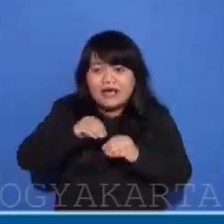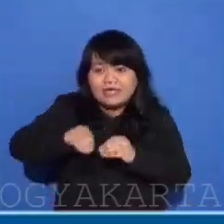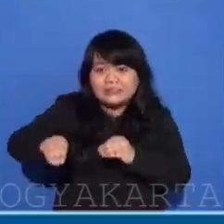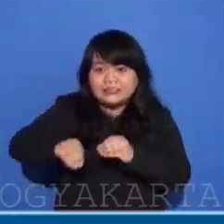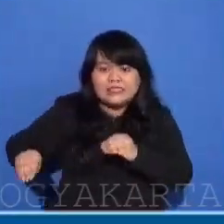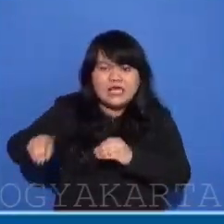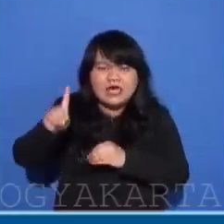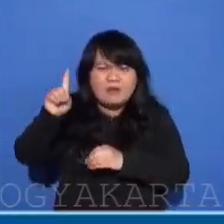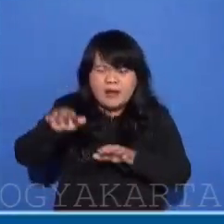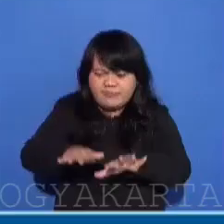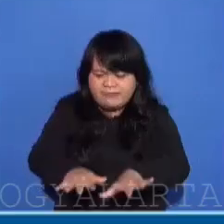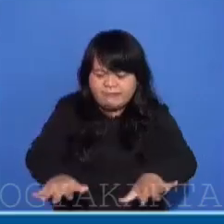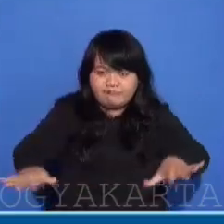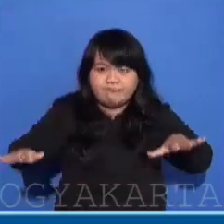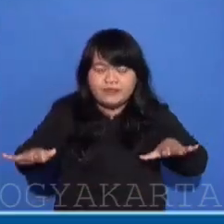dragonang